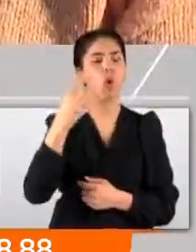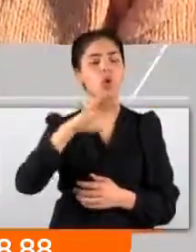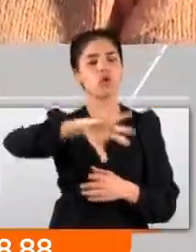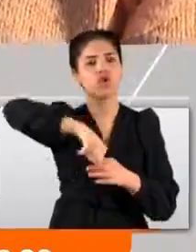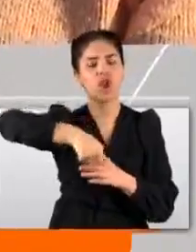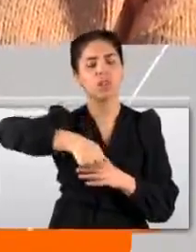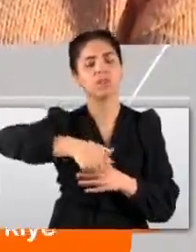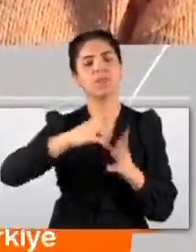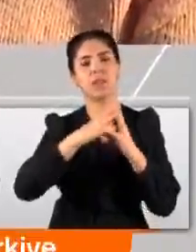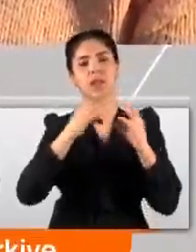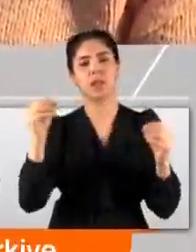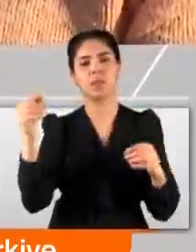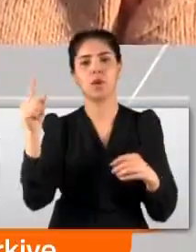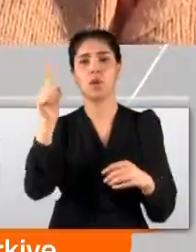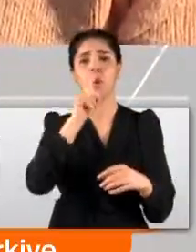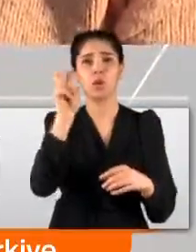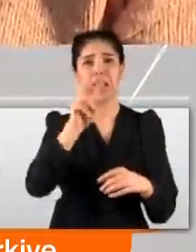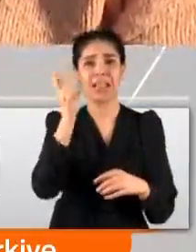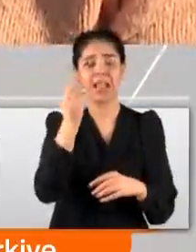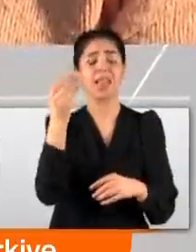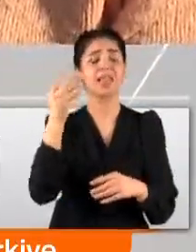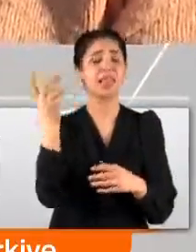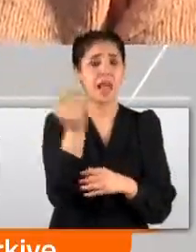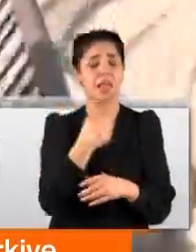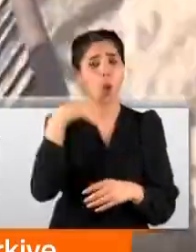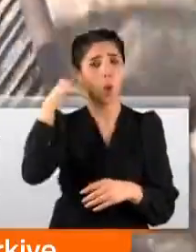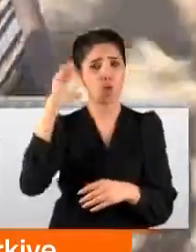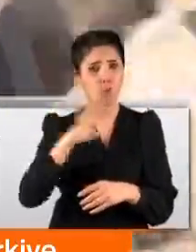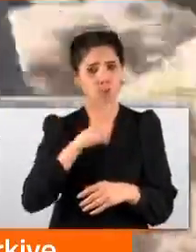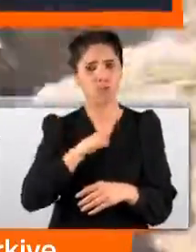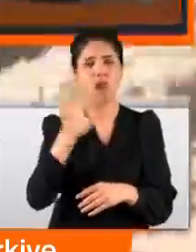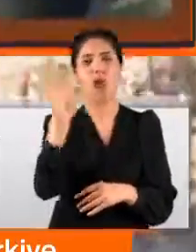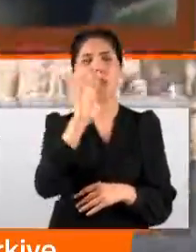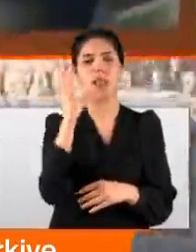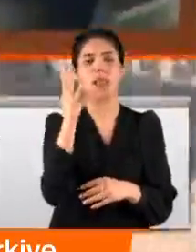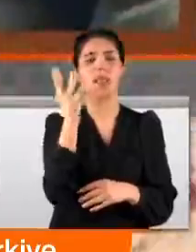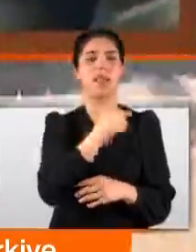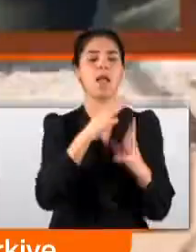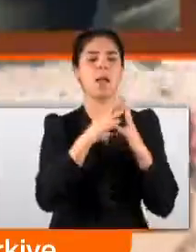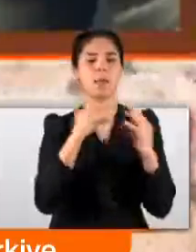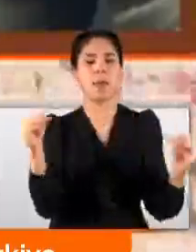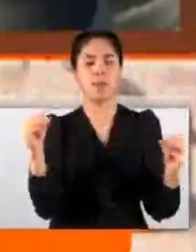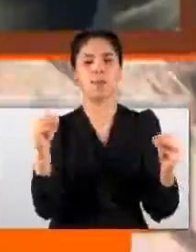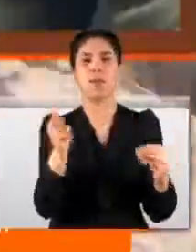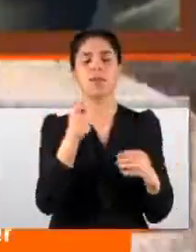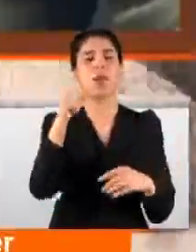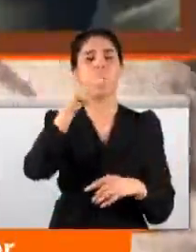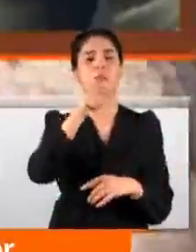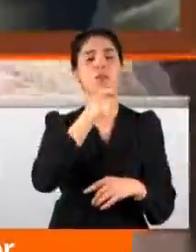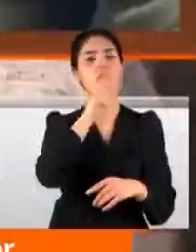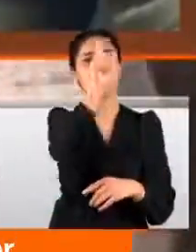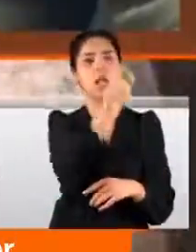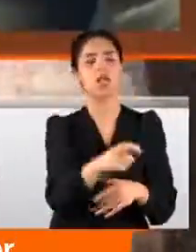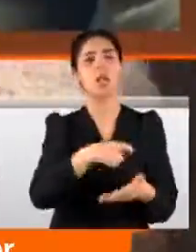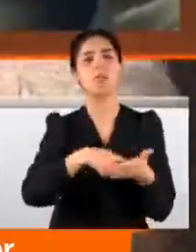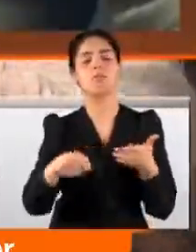180 hayvanımdan şu anda 130 hayvanım kaldı. 50 tanesi çalındı. Afgan çoban Seyrettin Muhammedi son dönemde maaşından